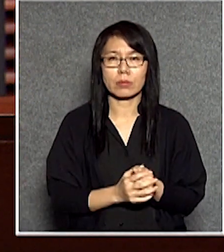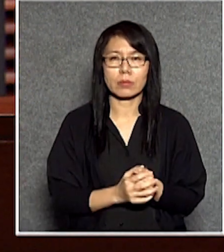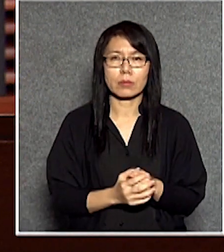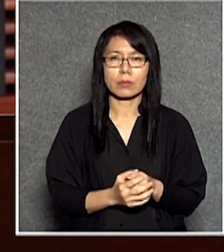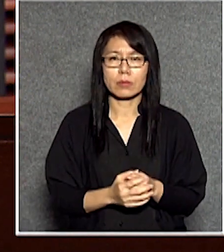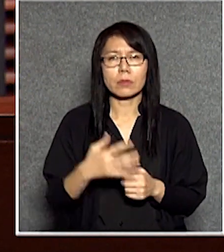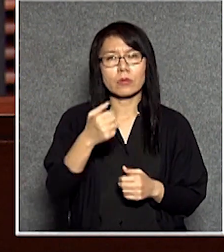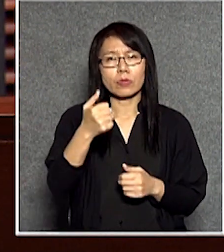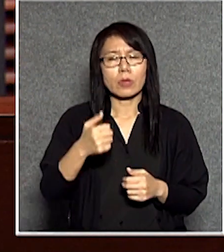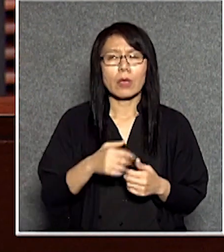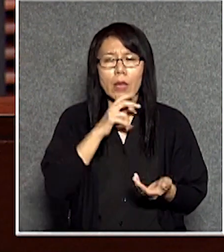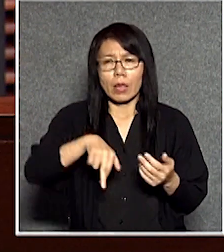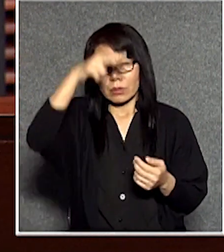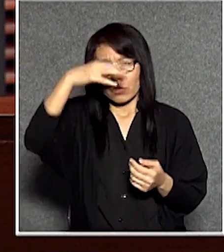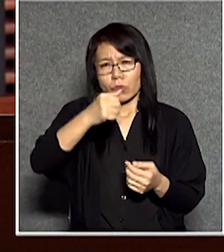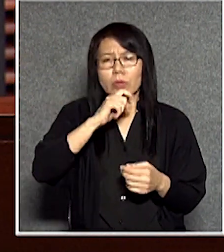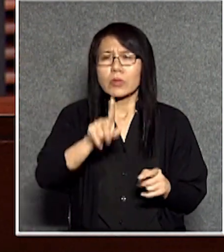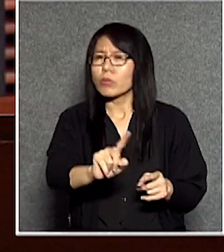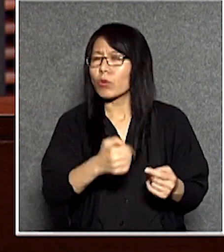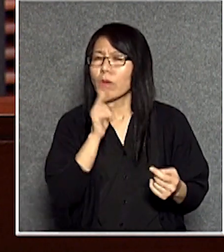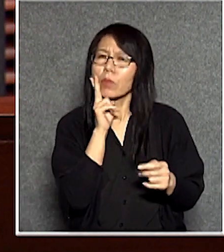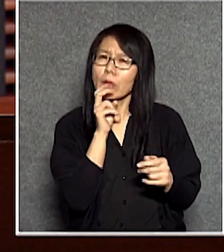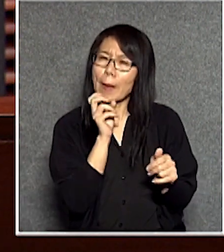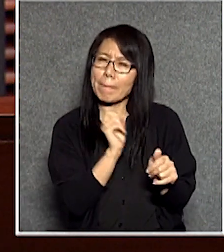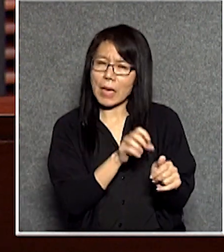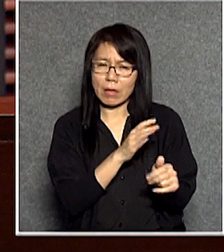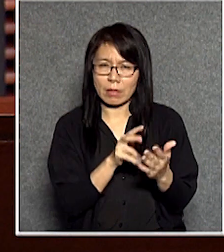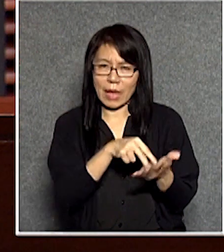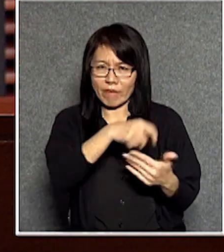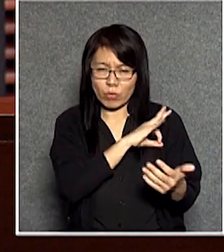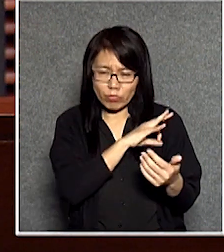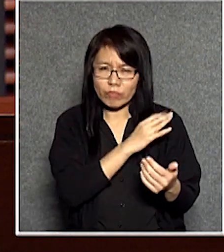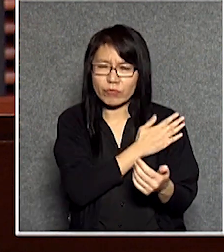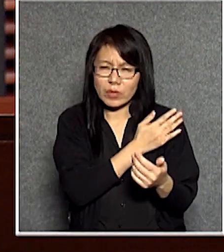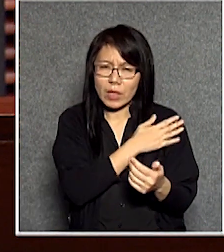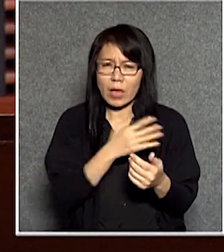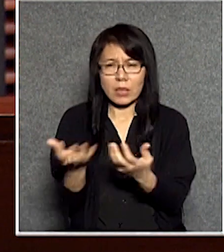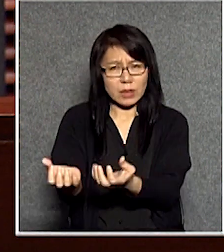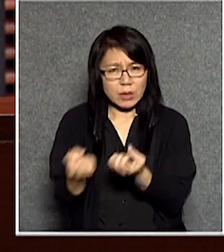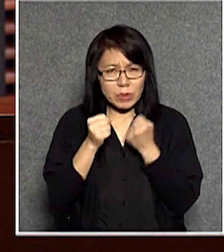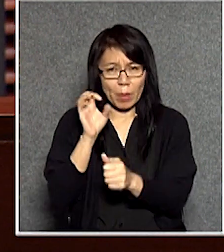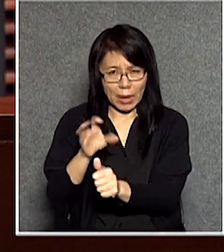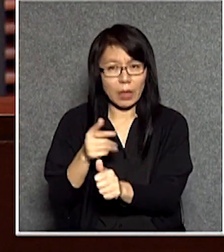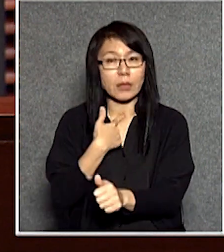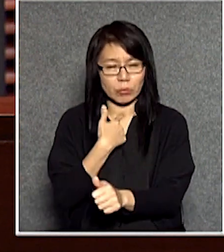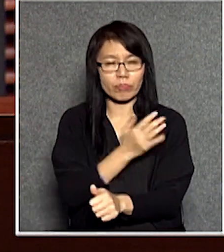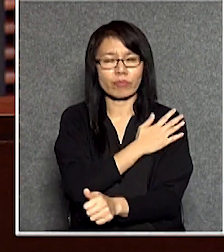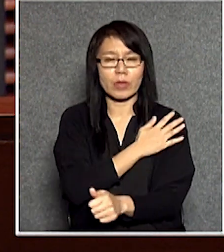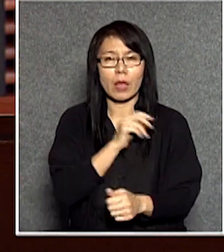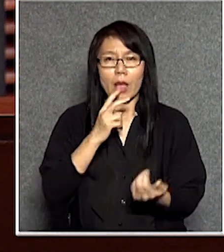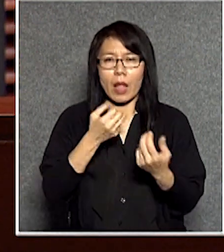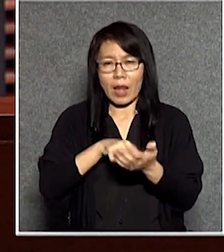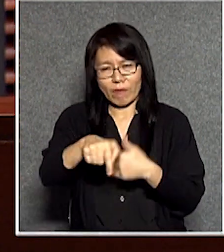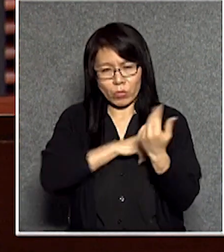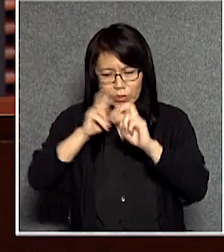主席，行政長官如何向立法會問責呢？接受質詢是問責的一部分，立法會調查行政